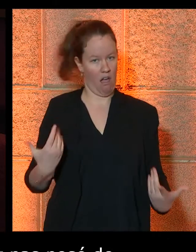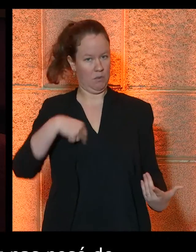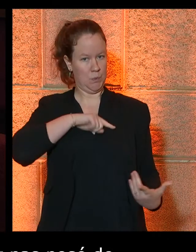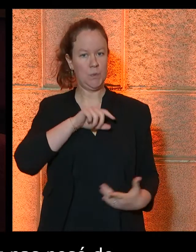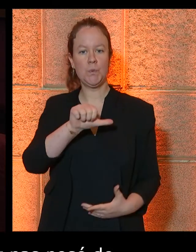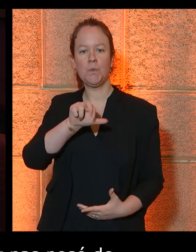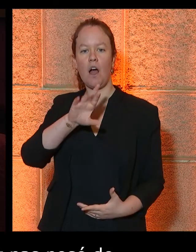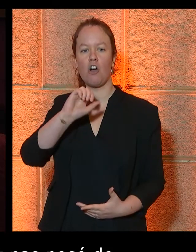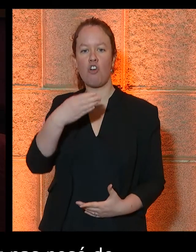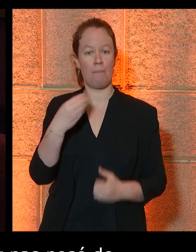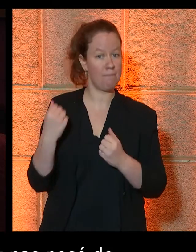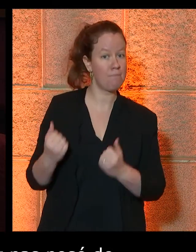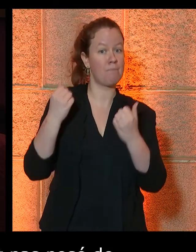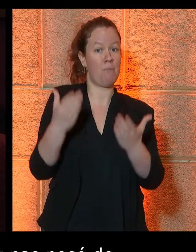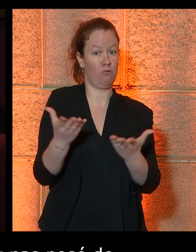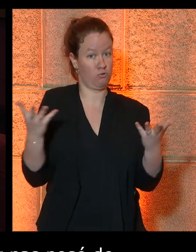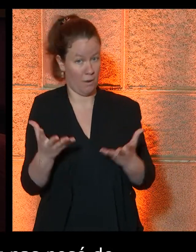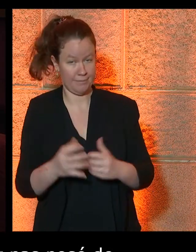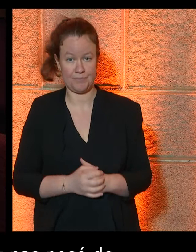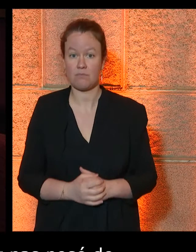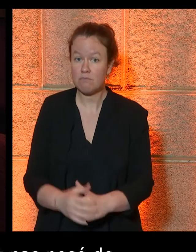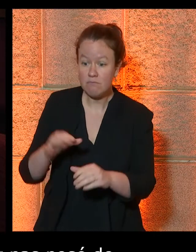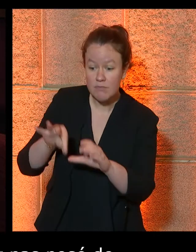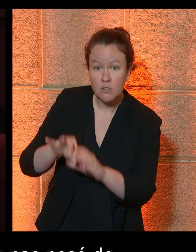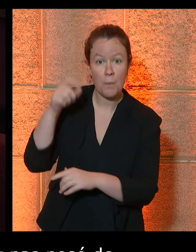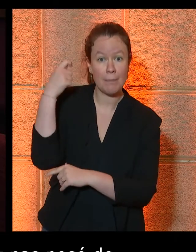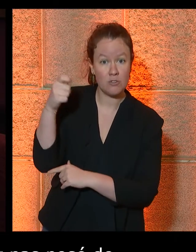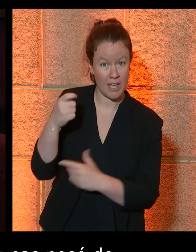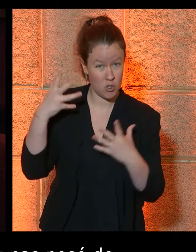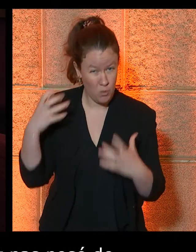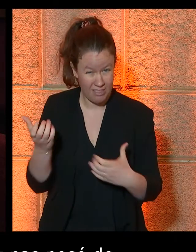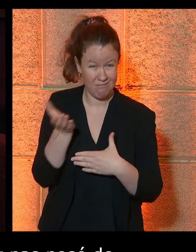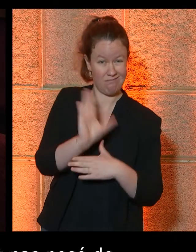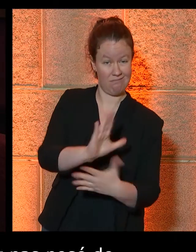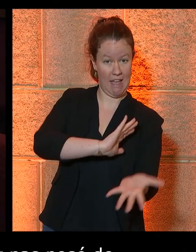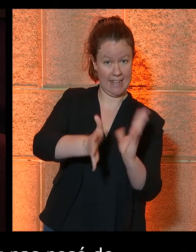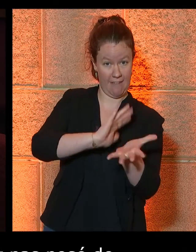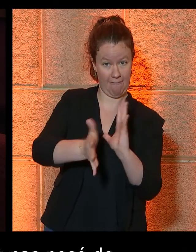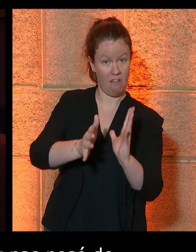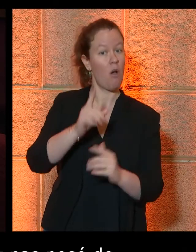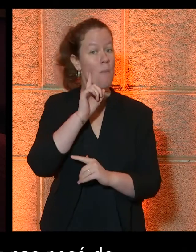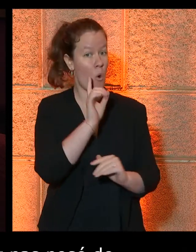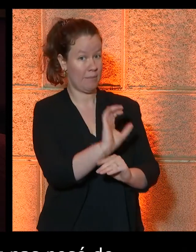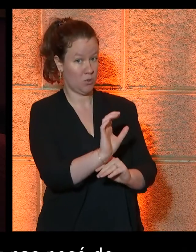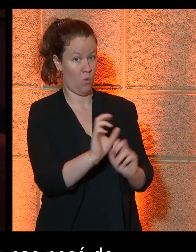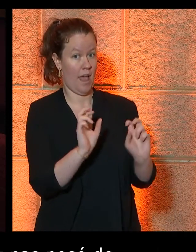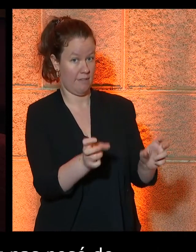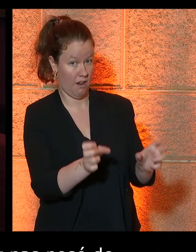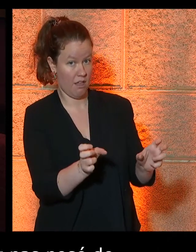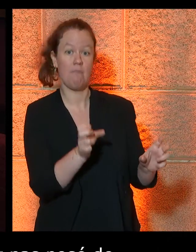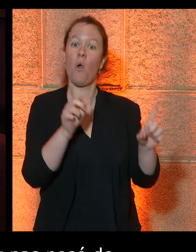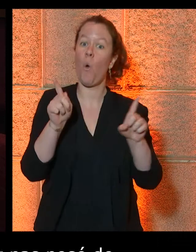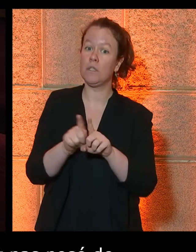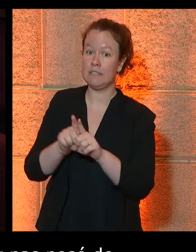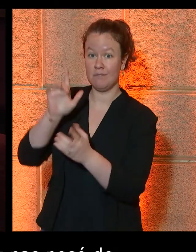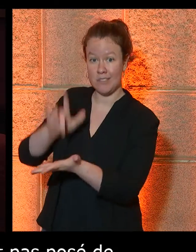l'élection présidentielle une traduction LSF à la fois pour la diffusion télévisée et pour la mise en ligne sur les sites